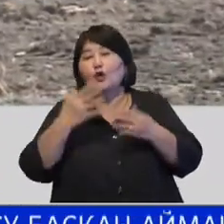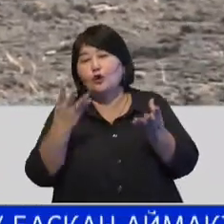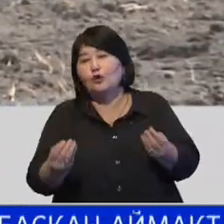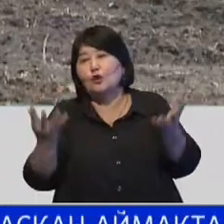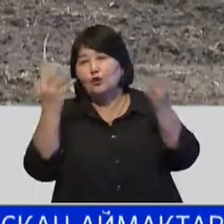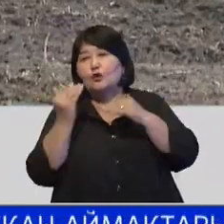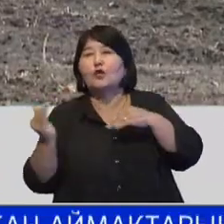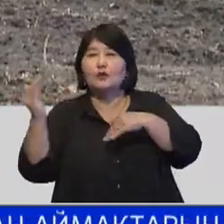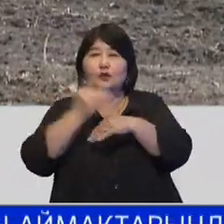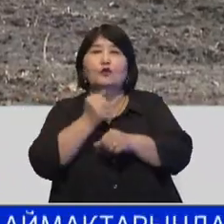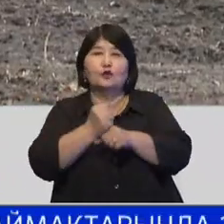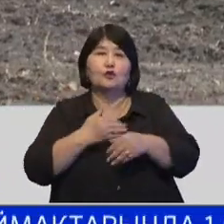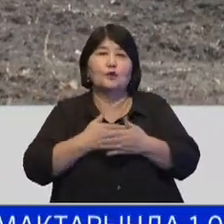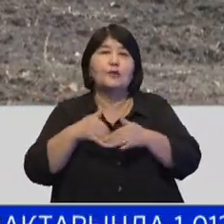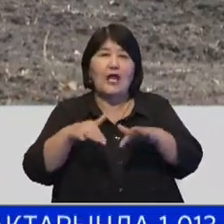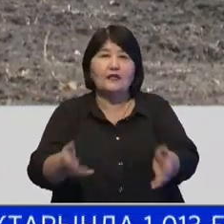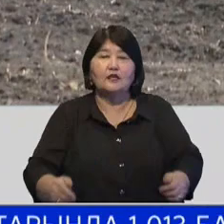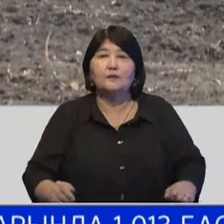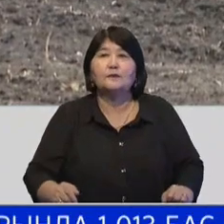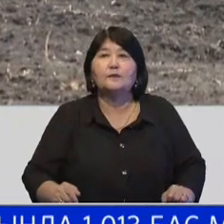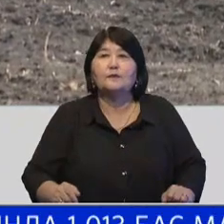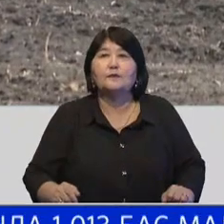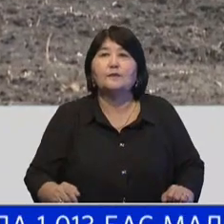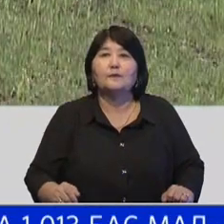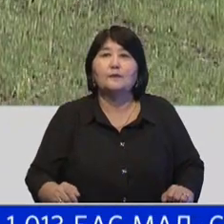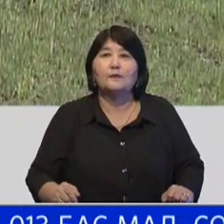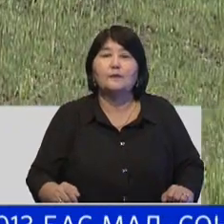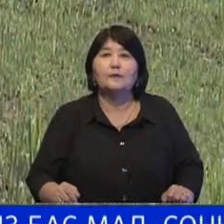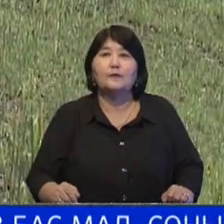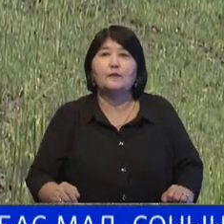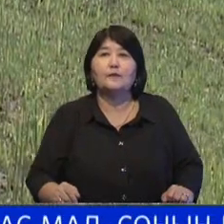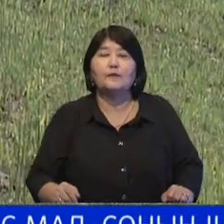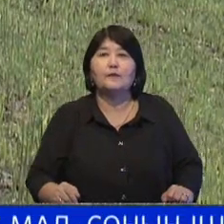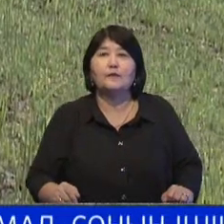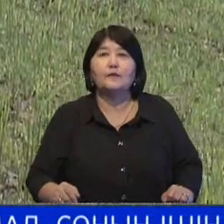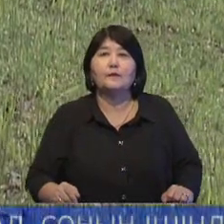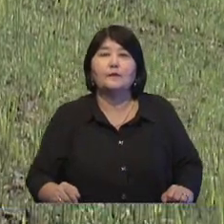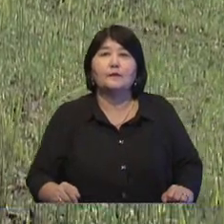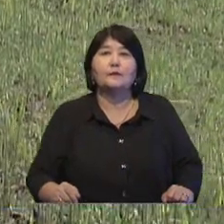күні-түні жүргізіліп жатыр. Әкімнен Жолтаев, Санжар Мансұр, Төрехан Қожахметов, Қызылорда телеарнасы, Сырдария ауданынан.